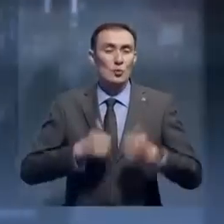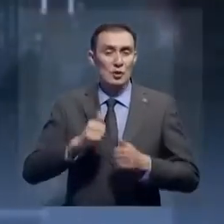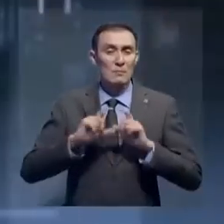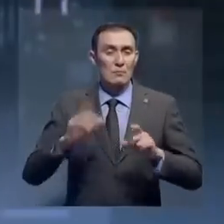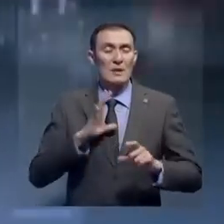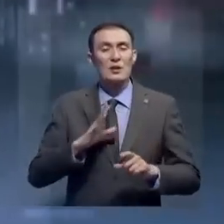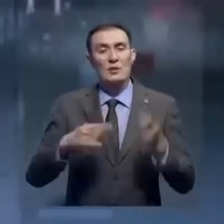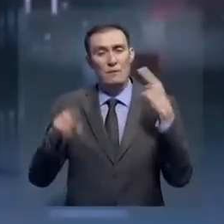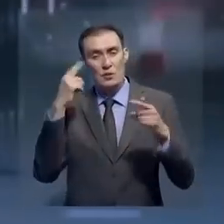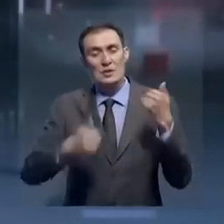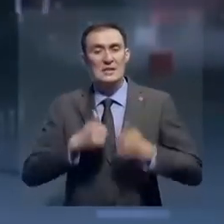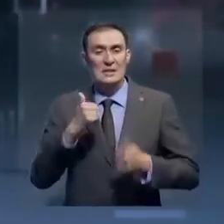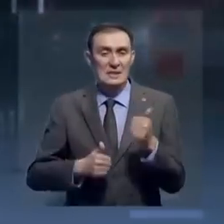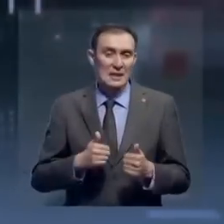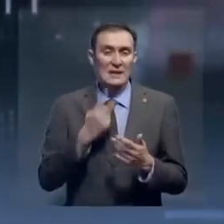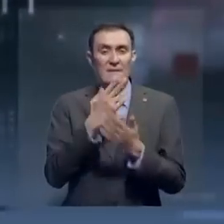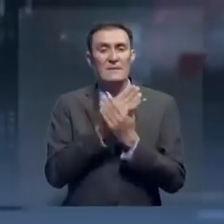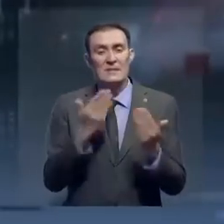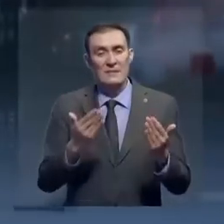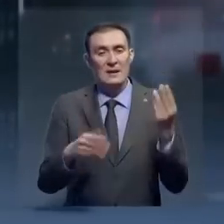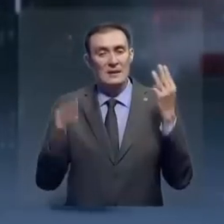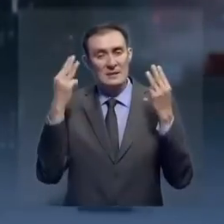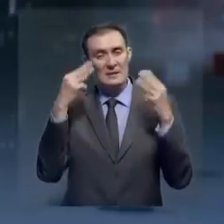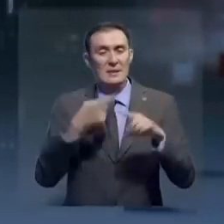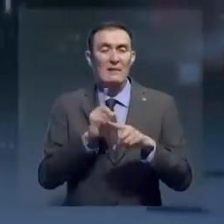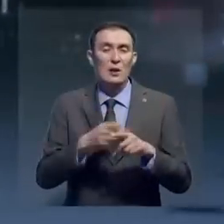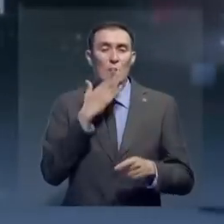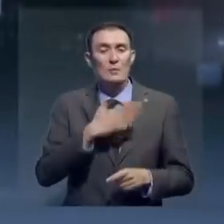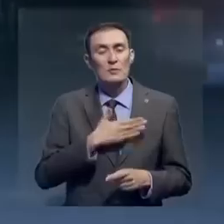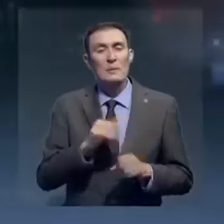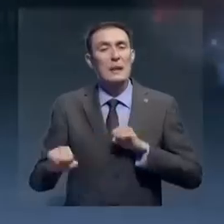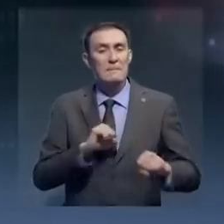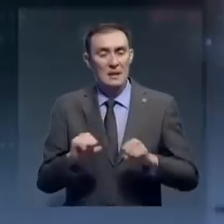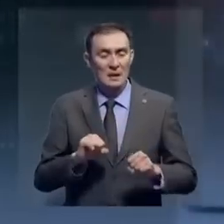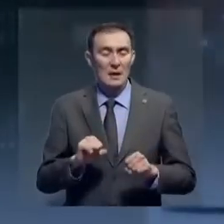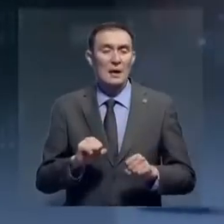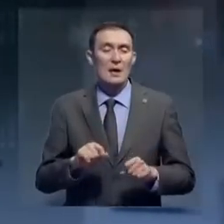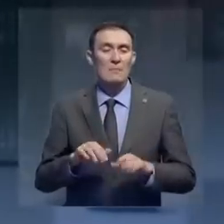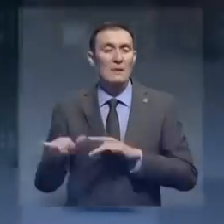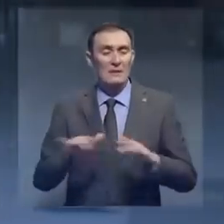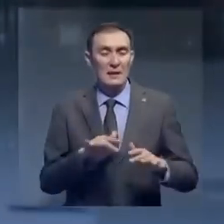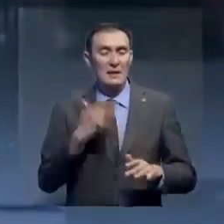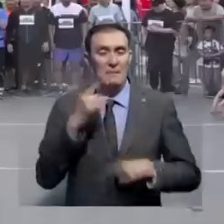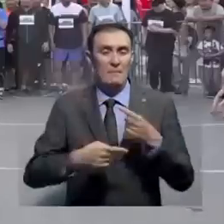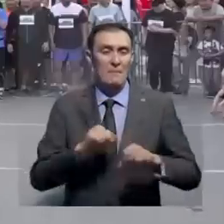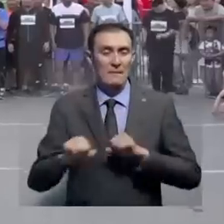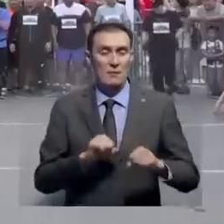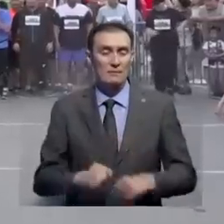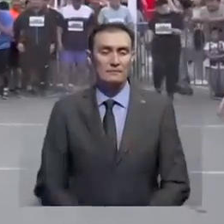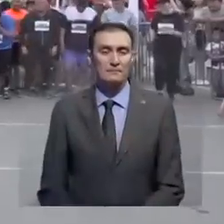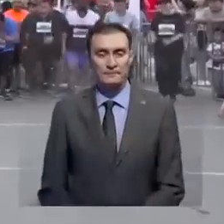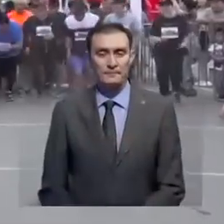по шахматам прошли творческие состязания и выставка дизайнеров а для любителей бега провели традиционный марафон